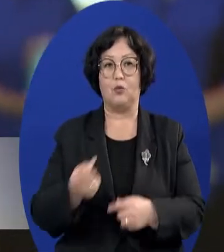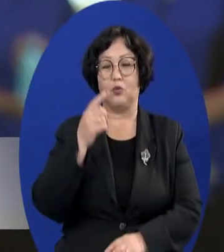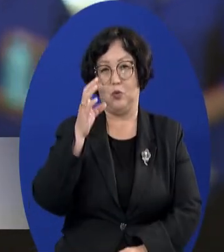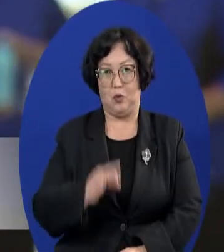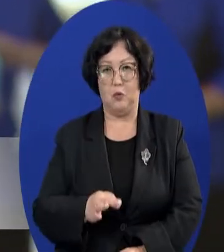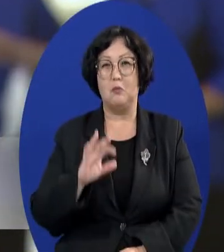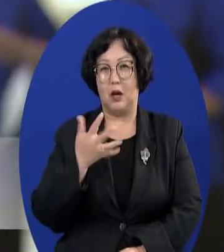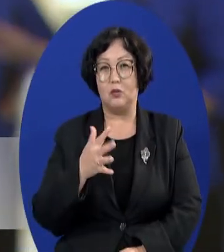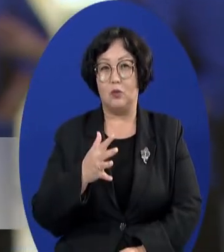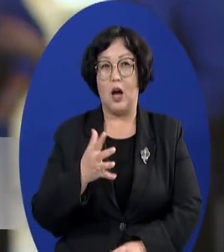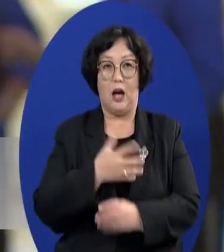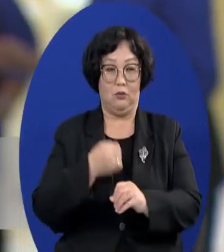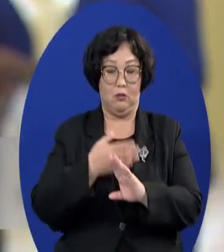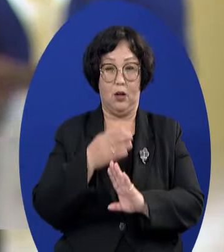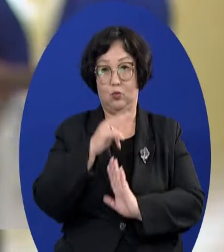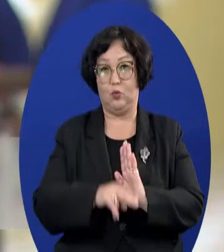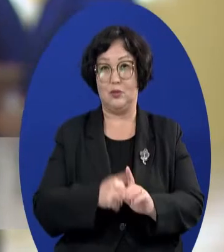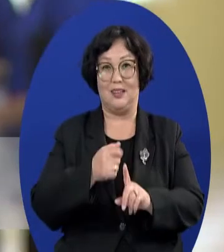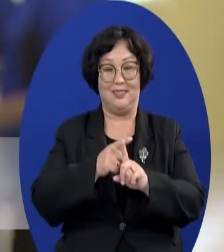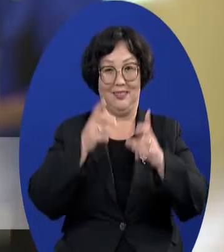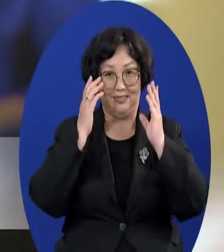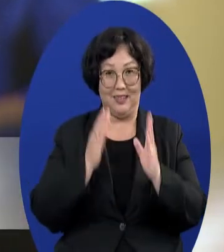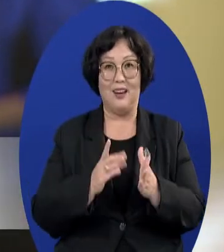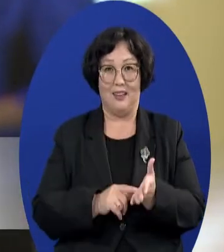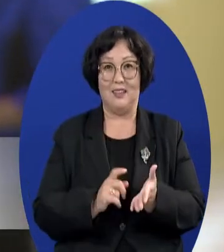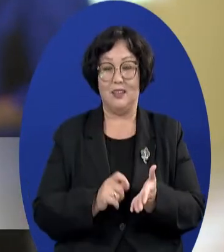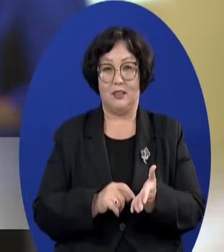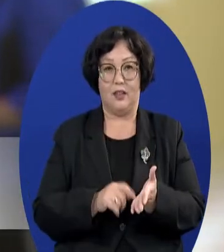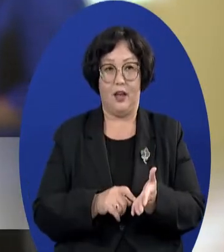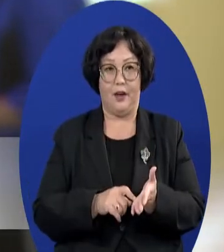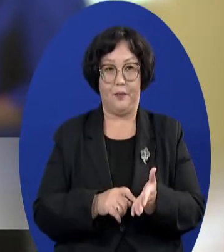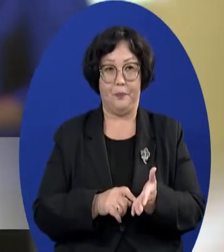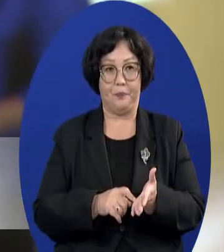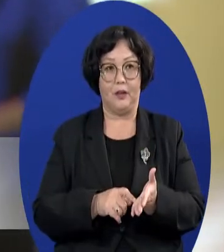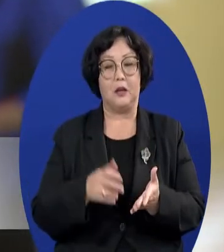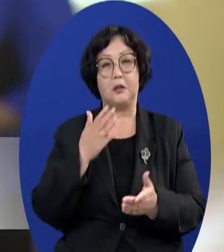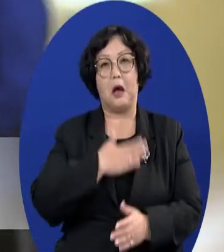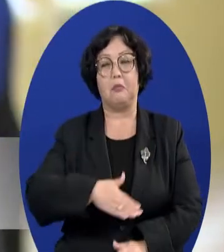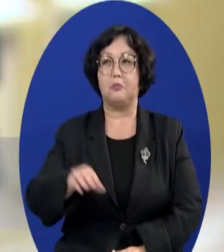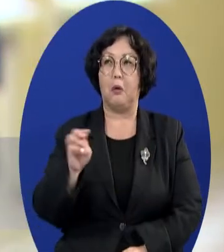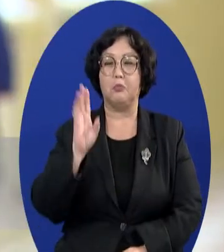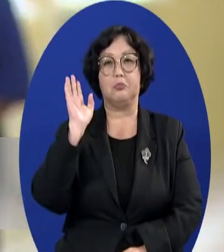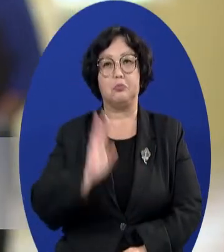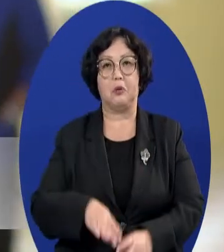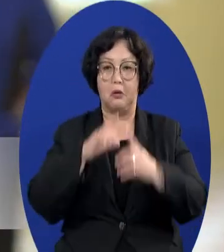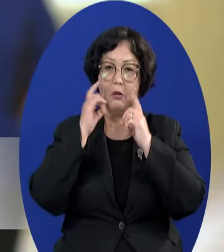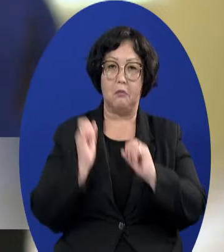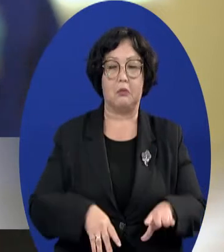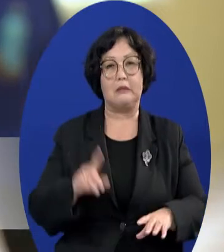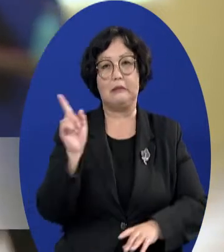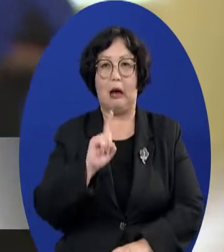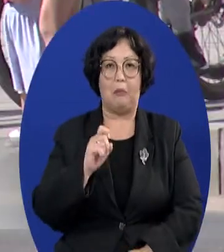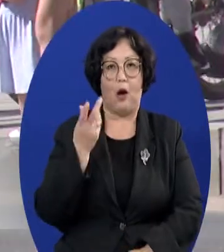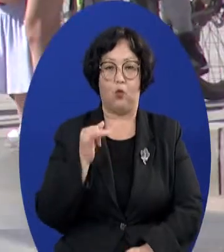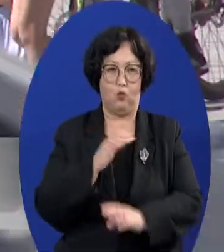Ийм учраас одоо халдвар хамгааллынхаа дэглэмийг бол сайтар баримтлах тайвширч болохгүй гэдгийг бол энд онцлог хэлмээр